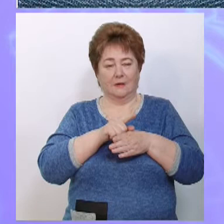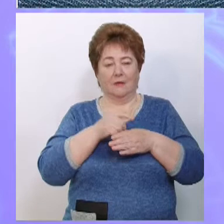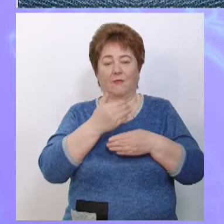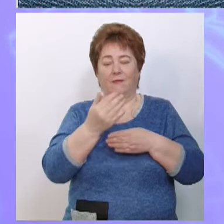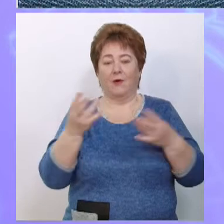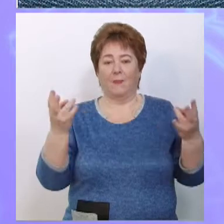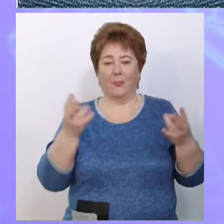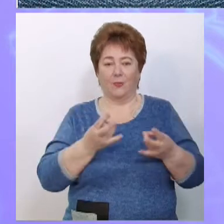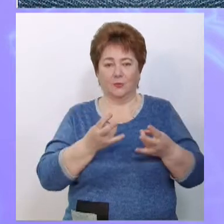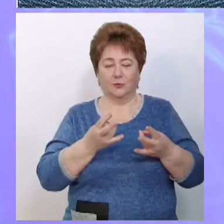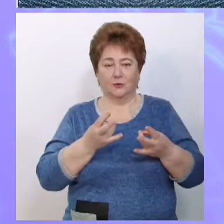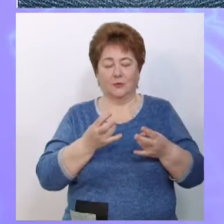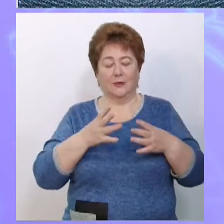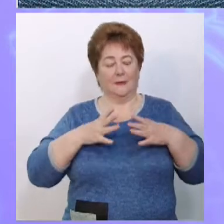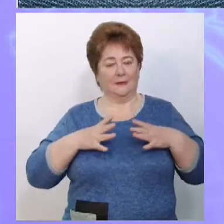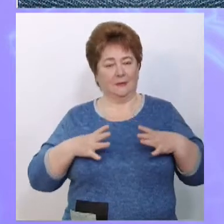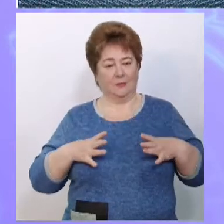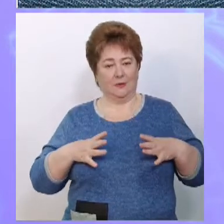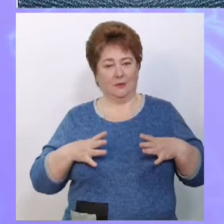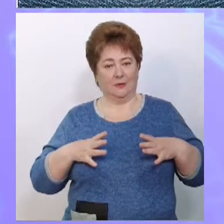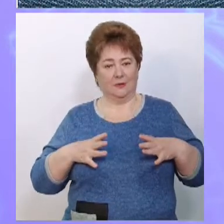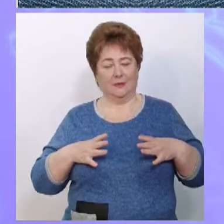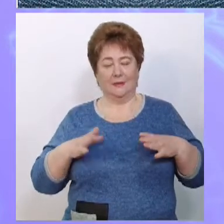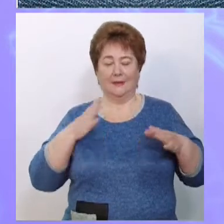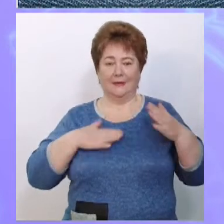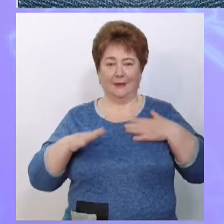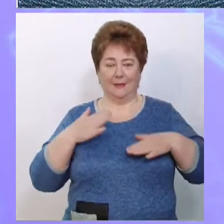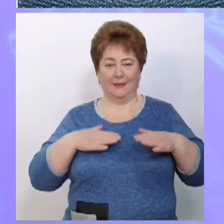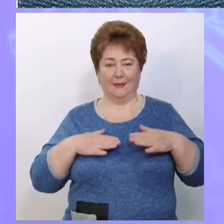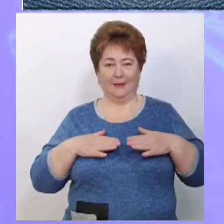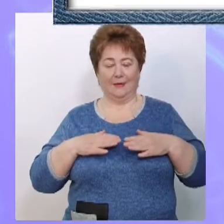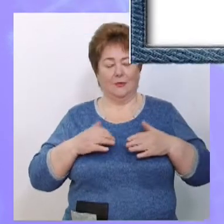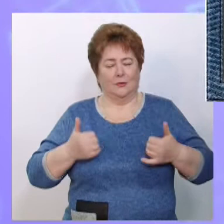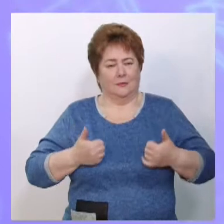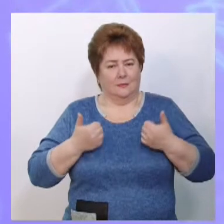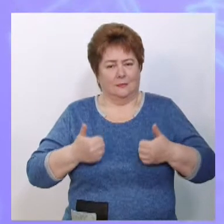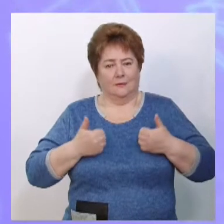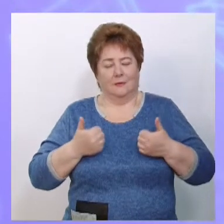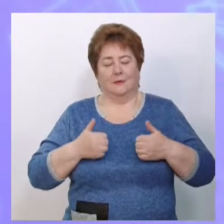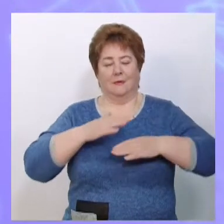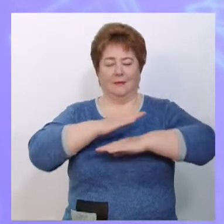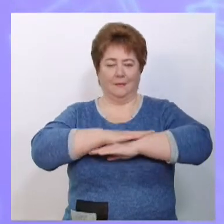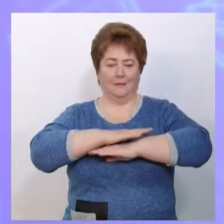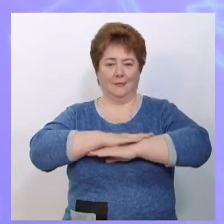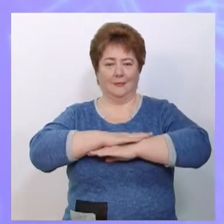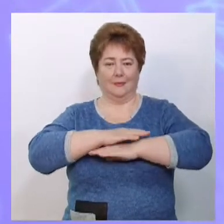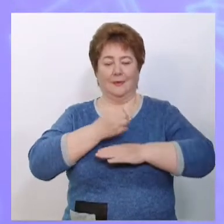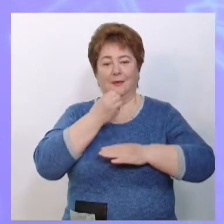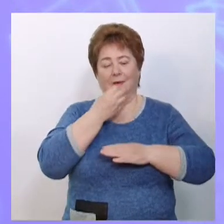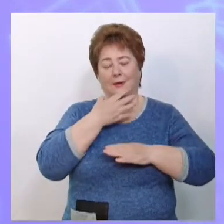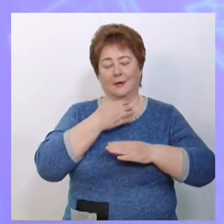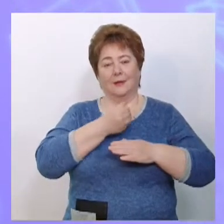вам необходимы терпение, радость, усердие, дисциплина.